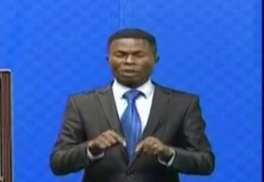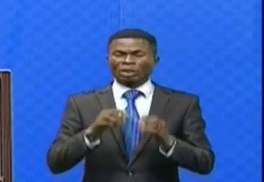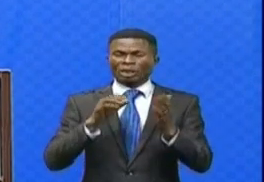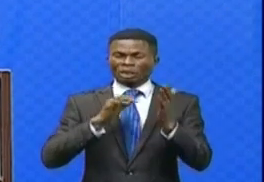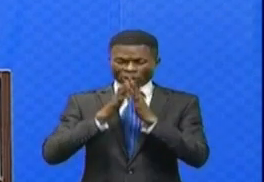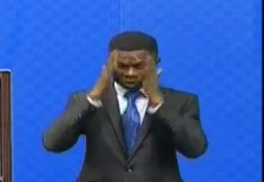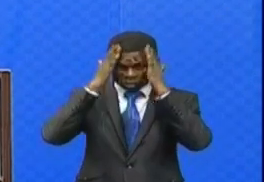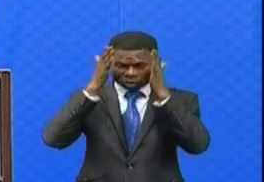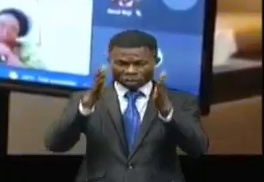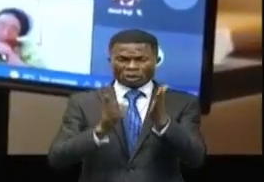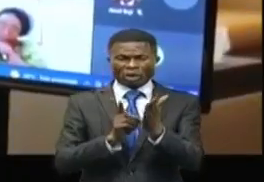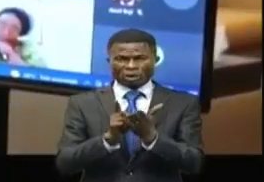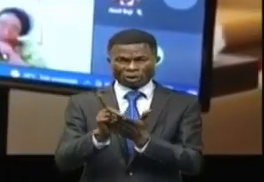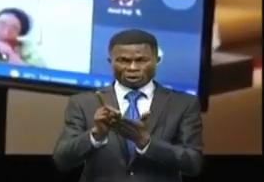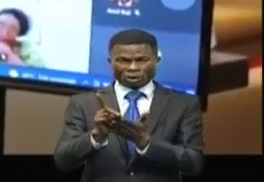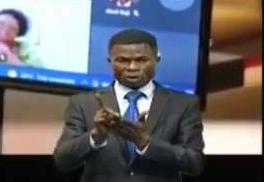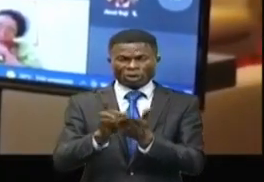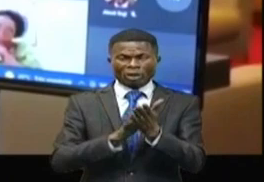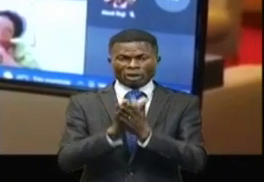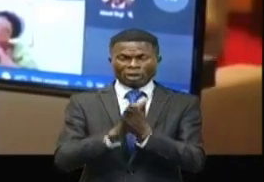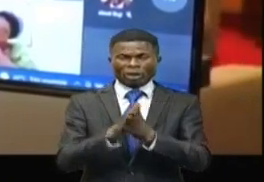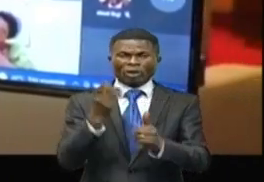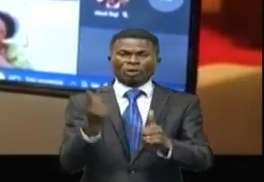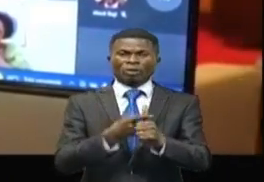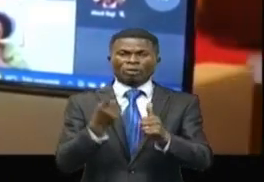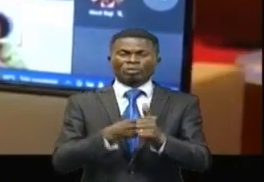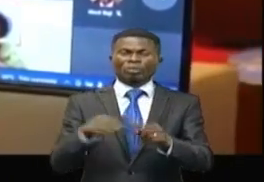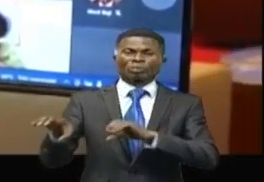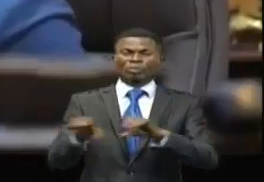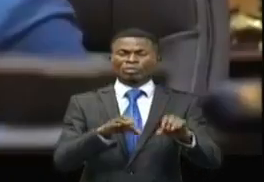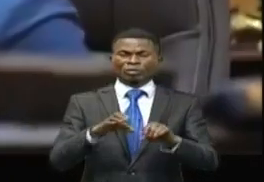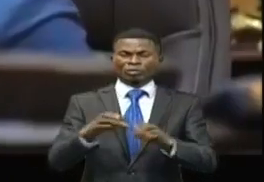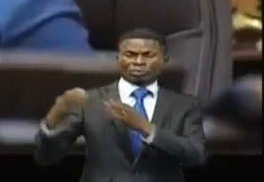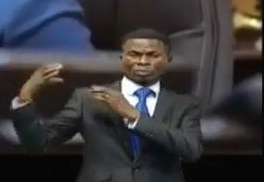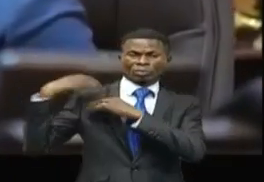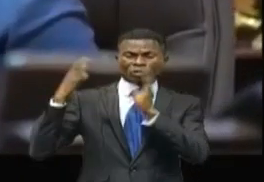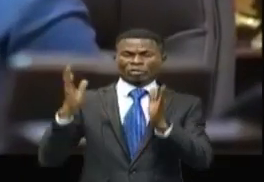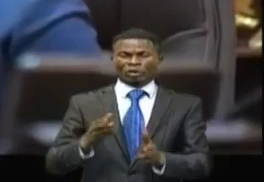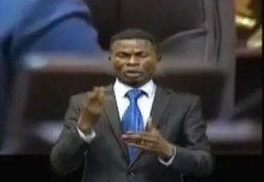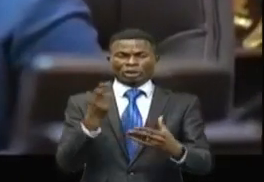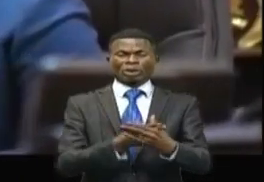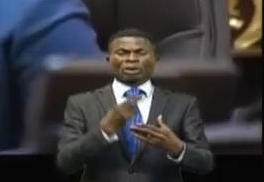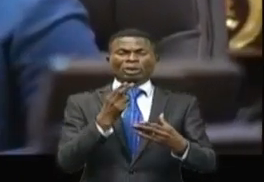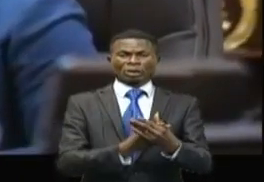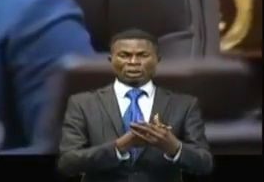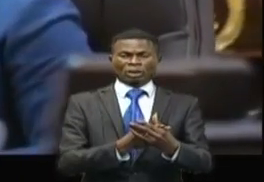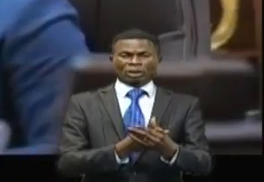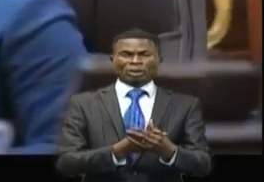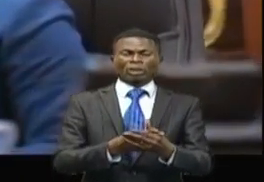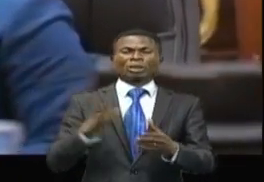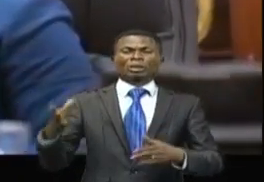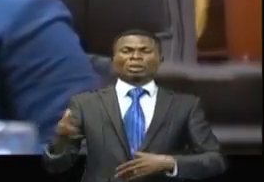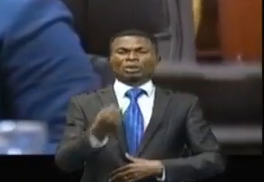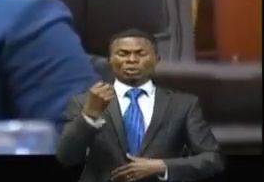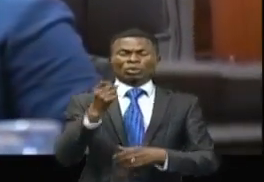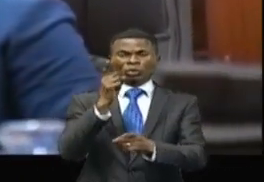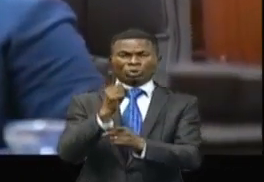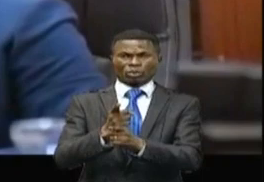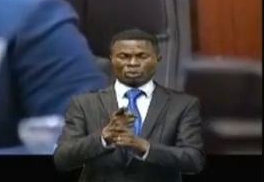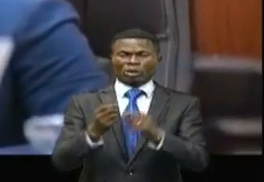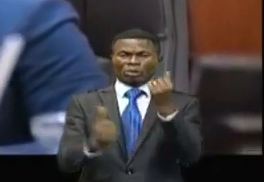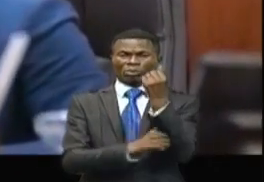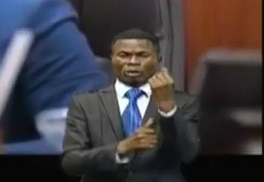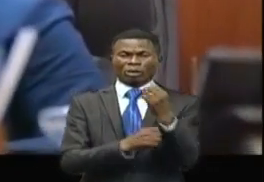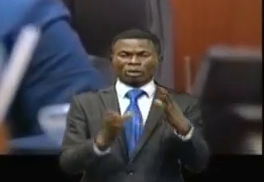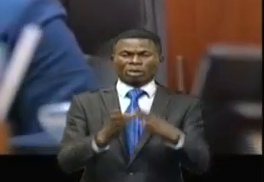sur le droit en mettant en exergue les actions d'autonomisation d'accessibilité pour l'inclusion effective de personnes